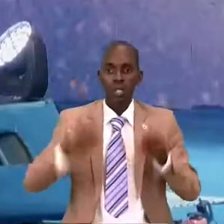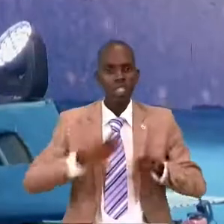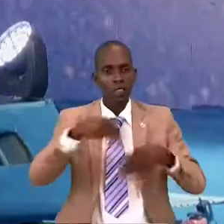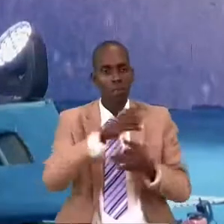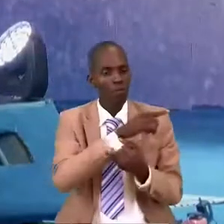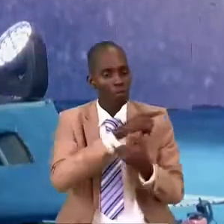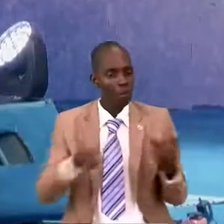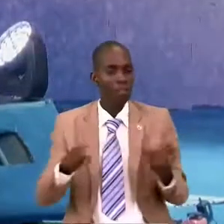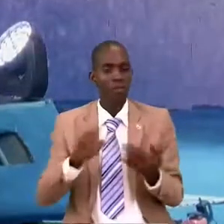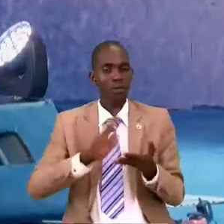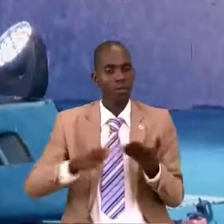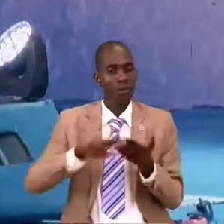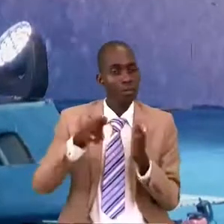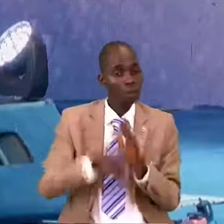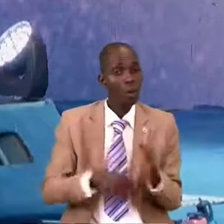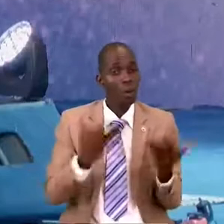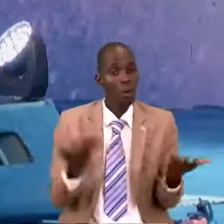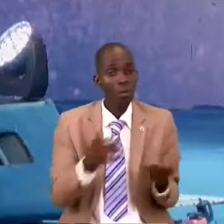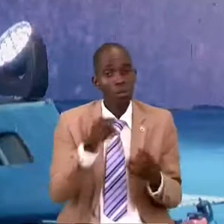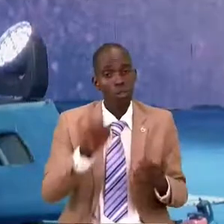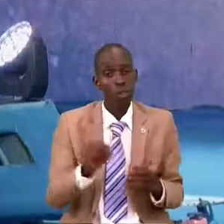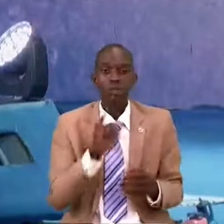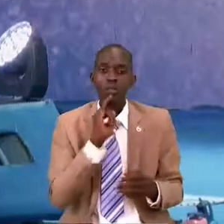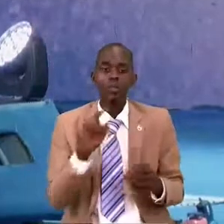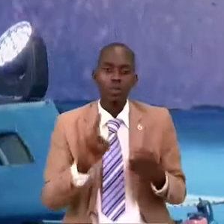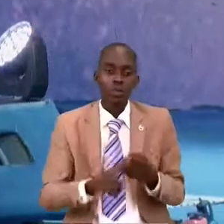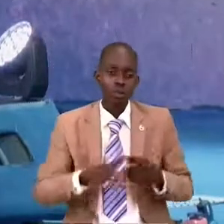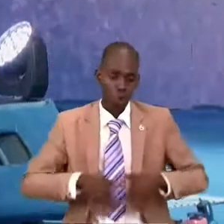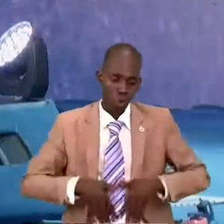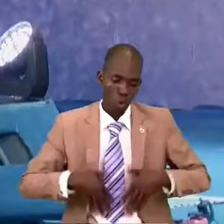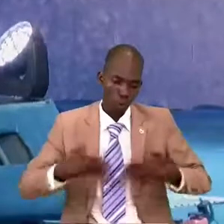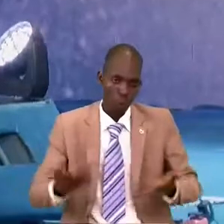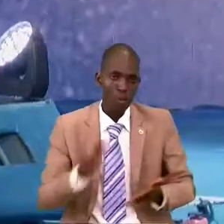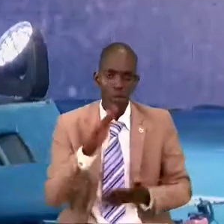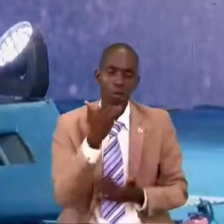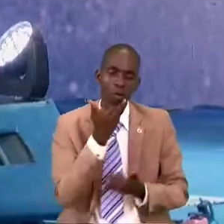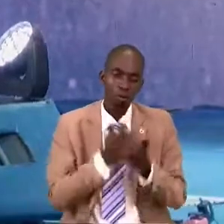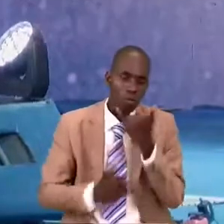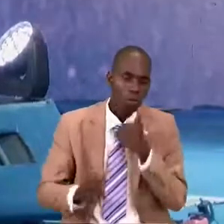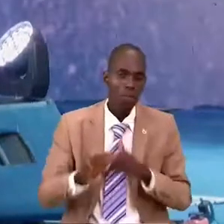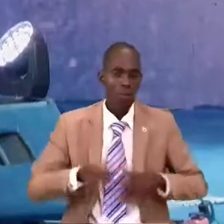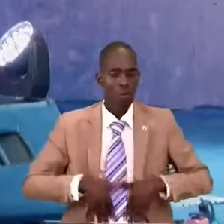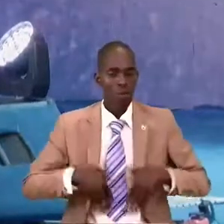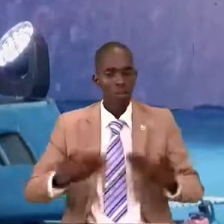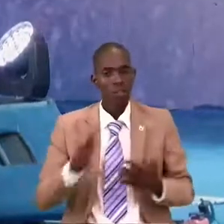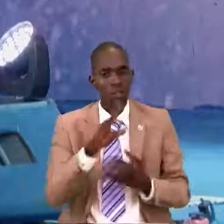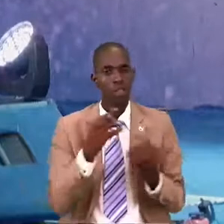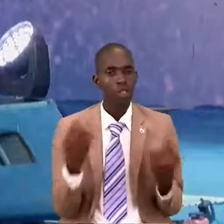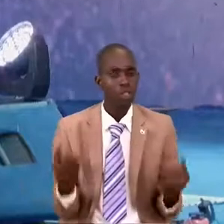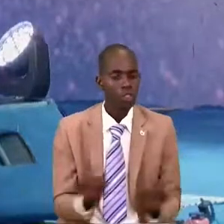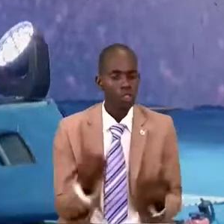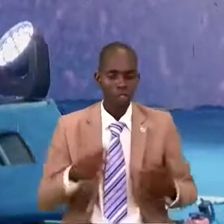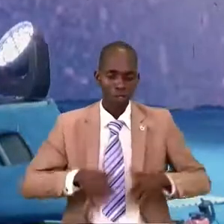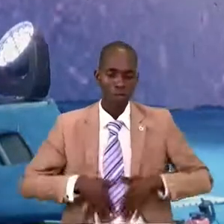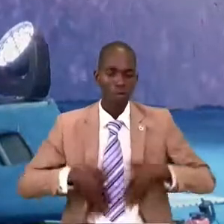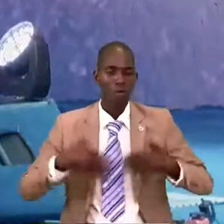iniquités, tu dois confesser tes péchés, tu dois confesser tes transgressions, ces choses cachées que tu as